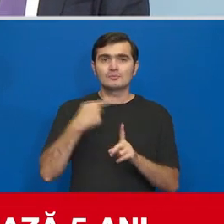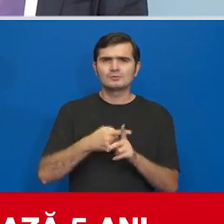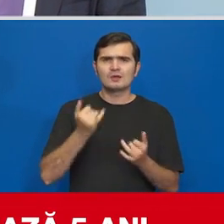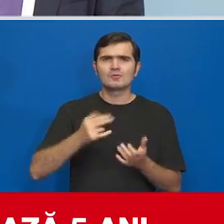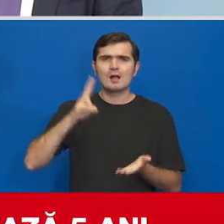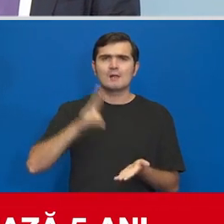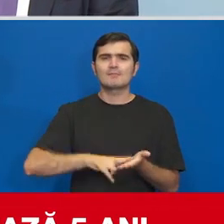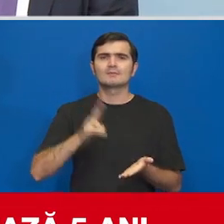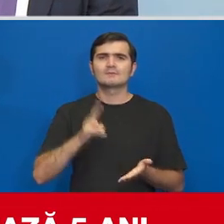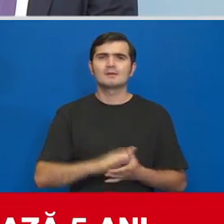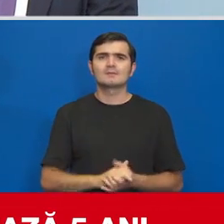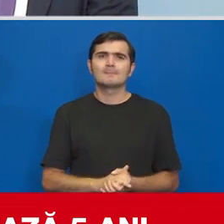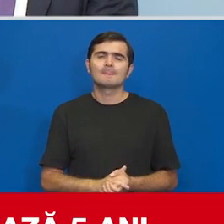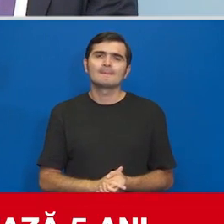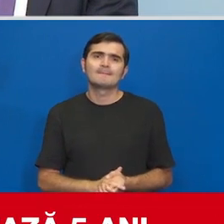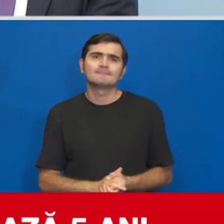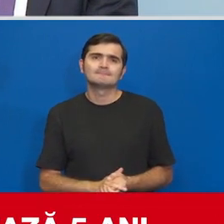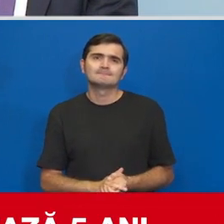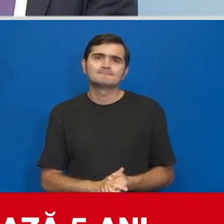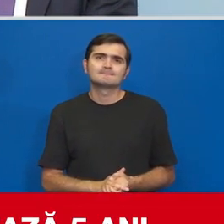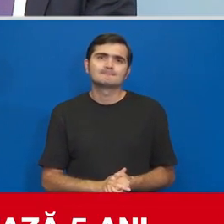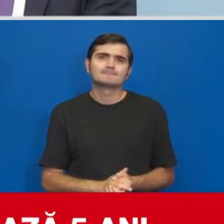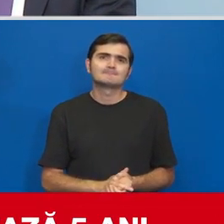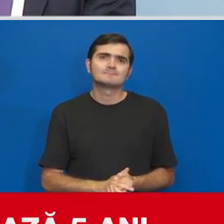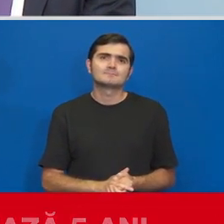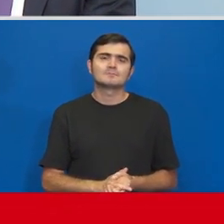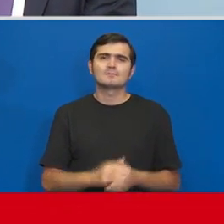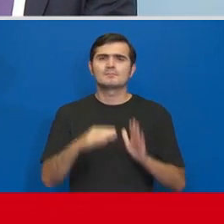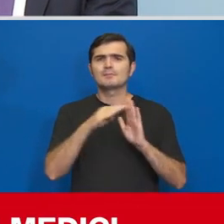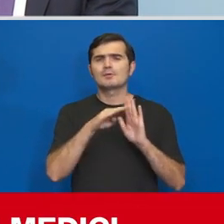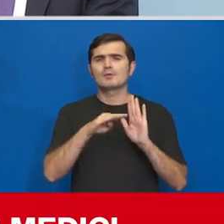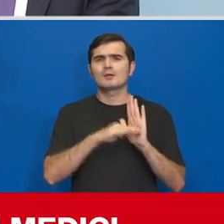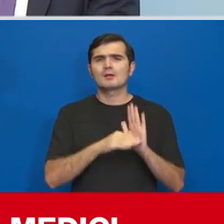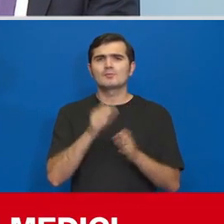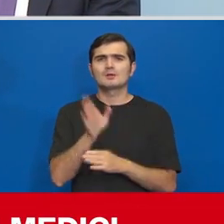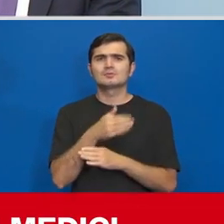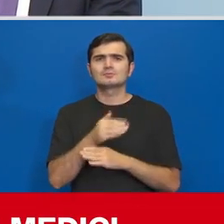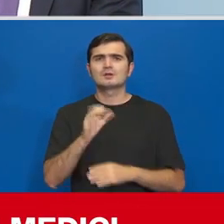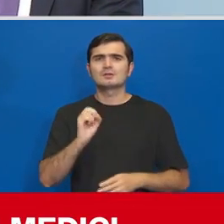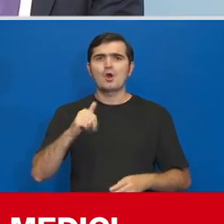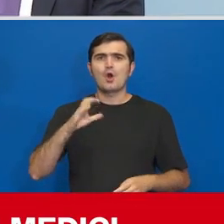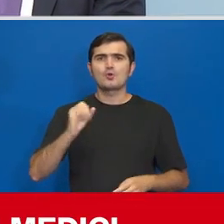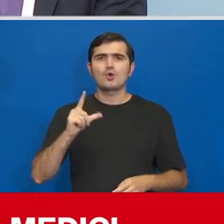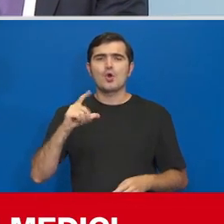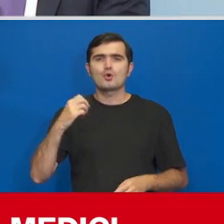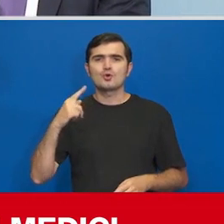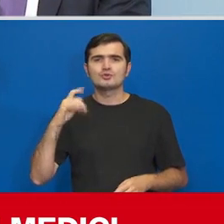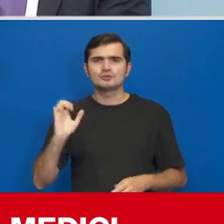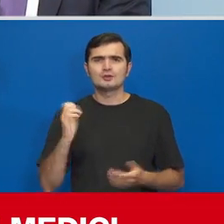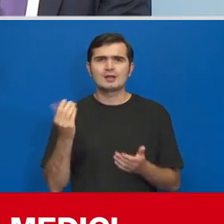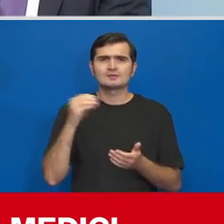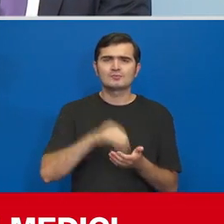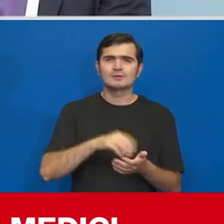în vigoare, a putut fi să fie operaționalizat programul național de oncologie care introduce